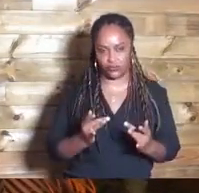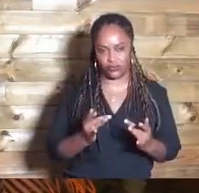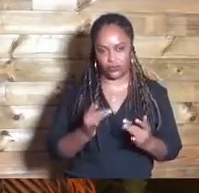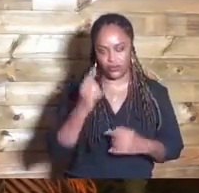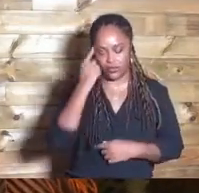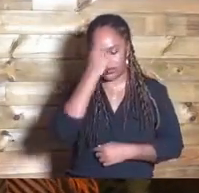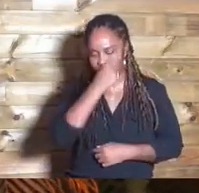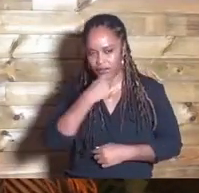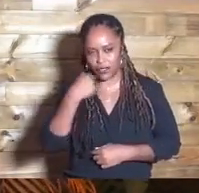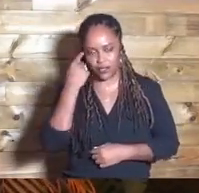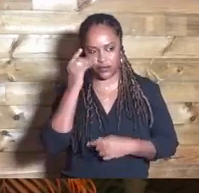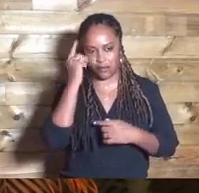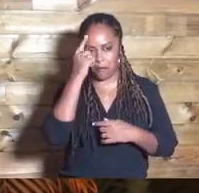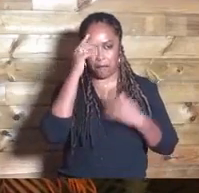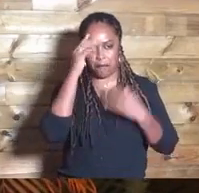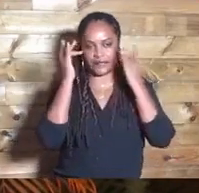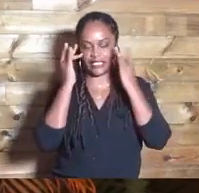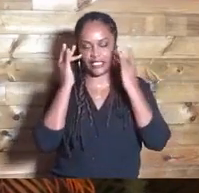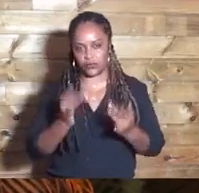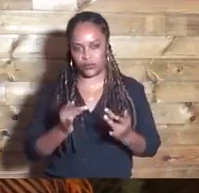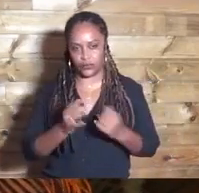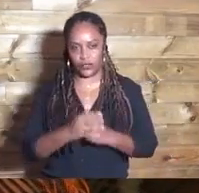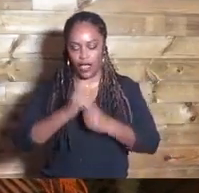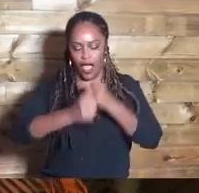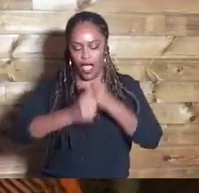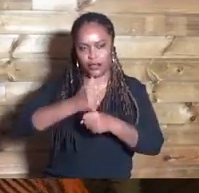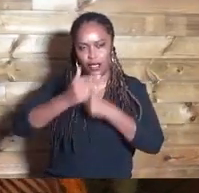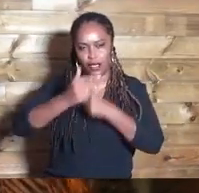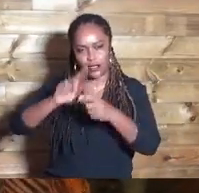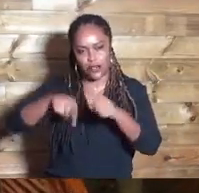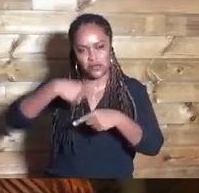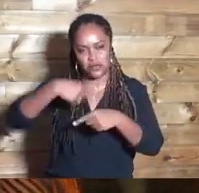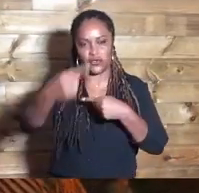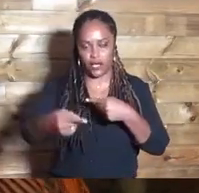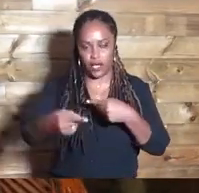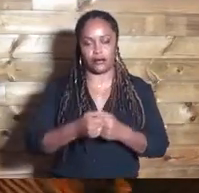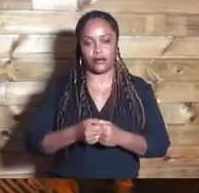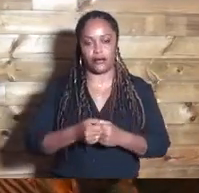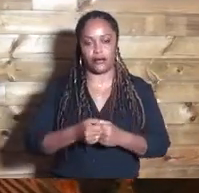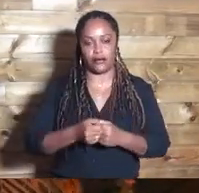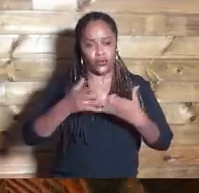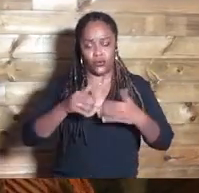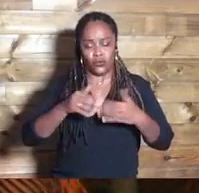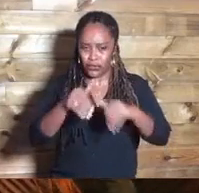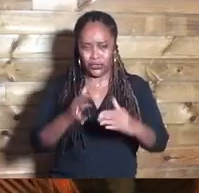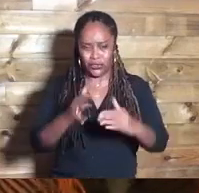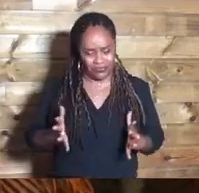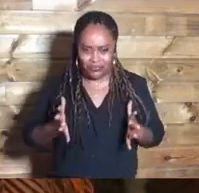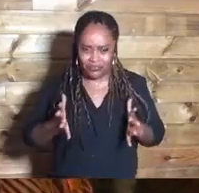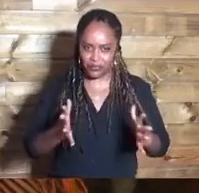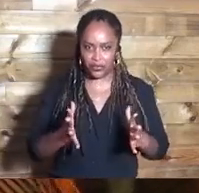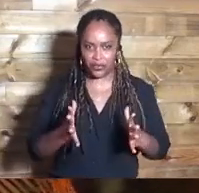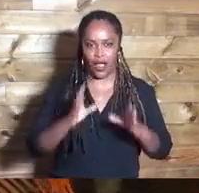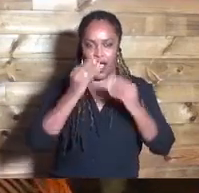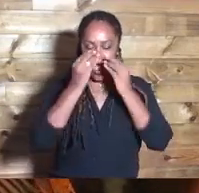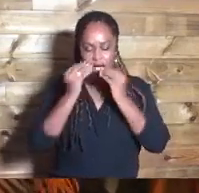les visages de tout le monde. Des années plus tard, grâce à notre détermination qui ne faiblissait